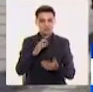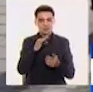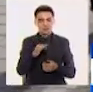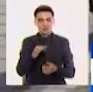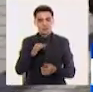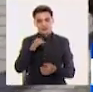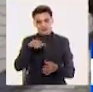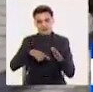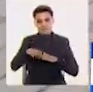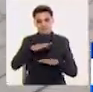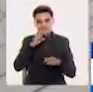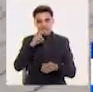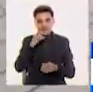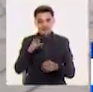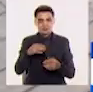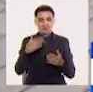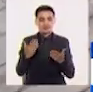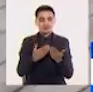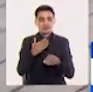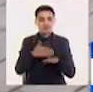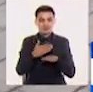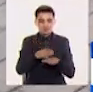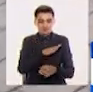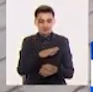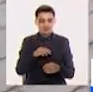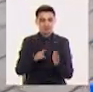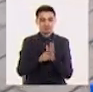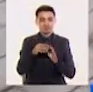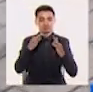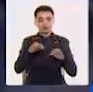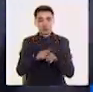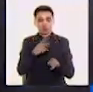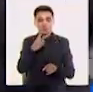өңірде карантин талаптарын жеңілдетуді бастаған кезде бұл көрсеткіш 2%-дан әрі аспаған.